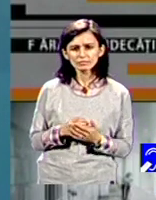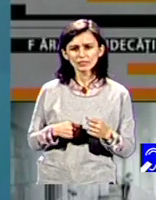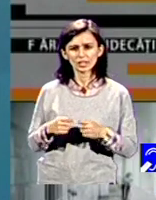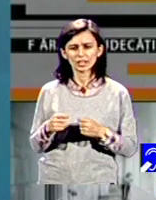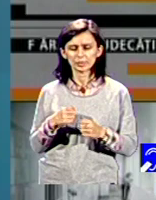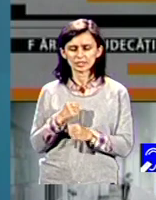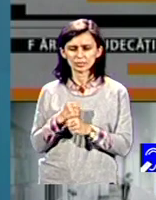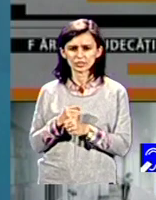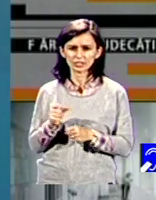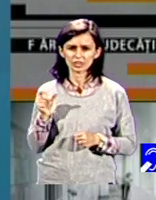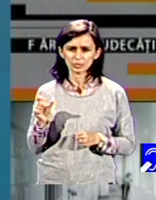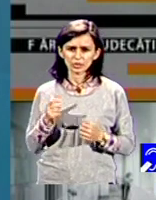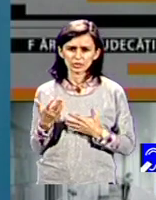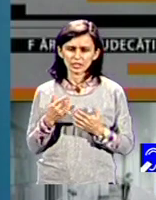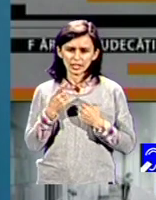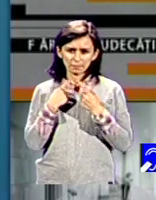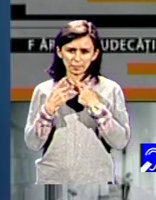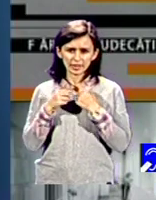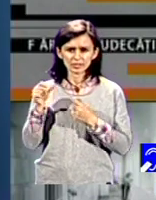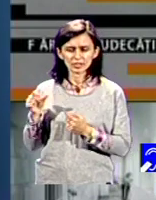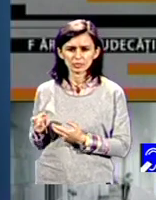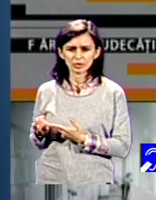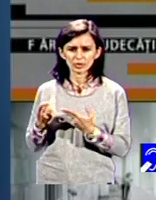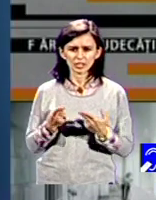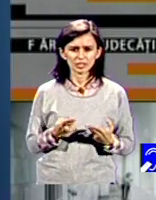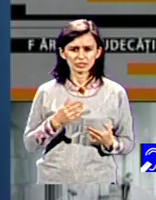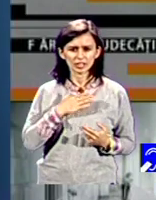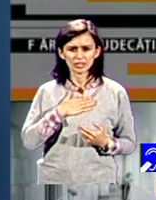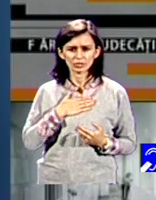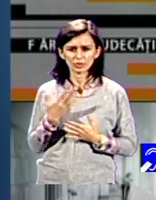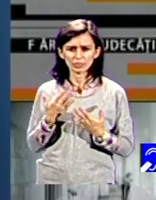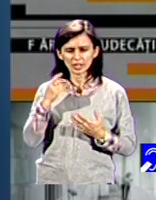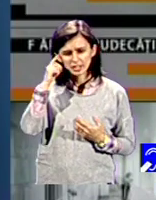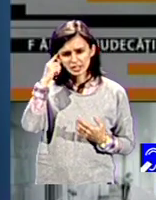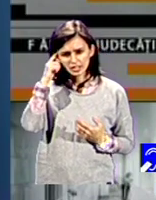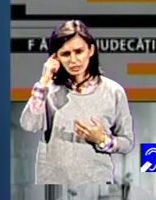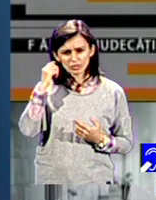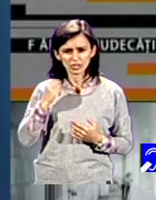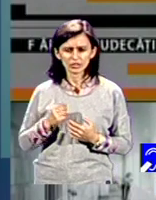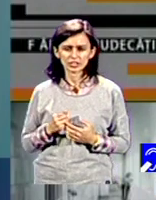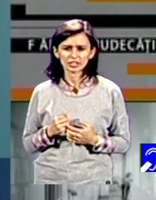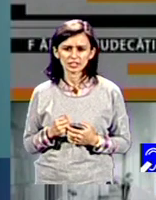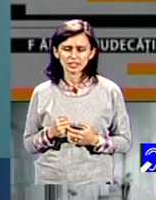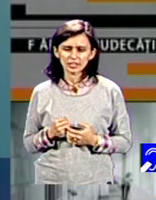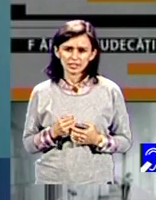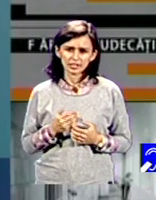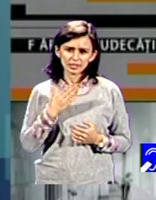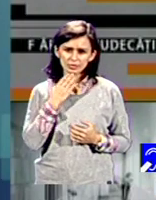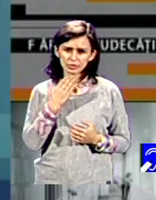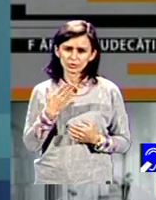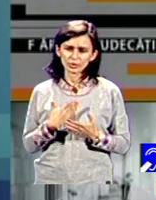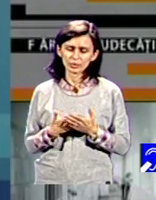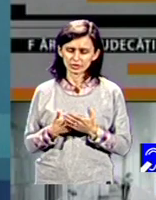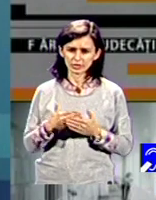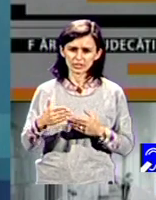subiectul despre care discutăm chiar acum cu invitatul meu îl cunoaște deja pentru că am mai fost la fără prejudecăți Te salutăm Radu mulțumim foarte mult